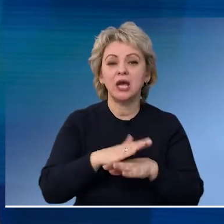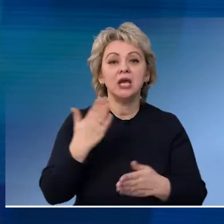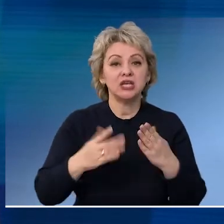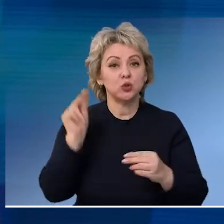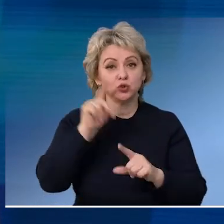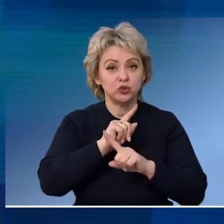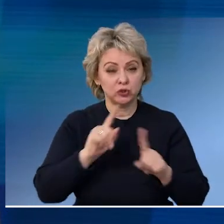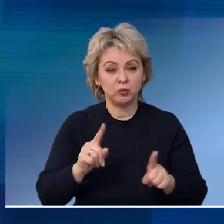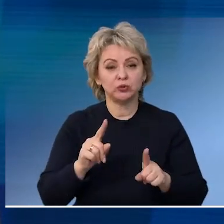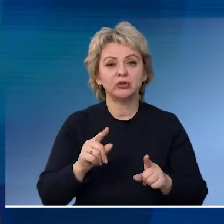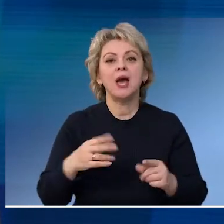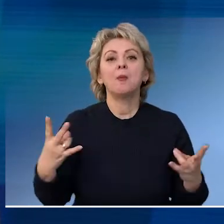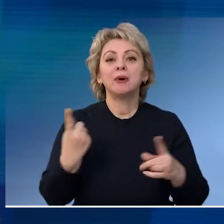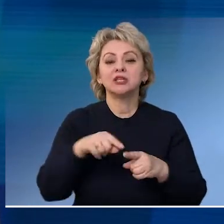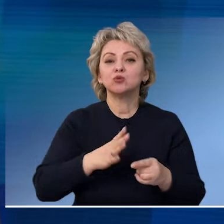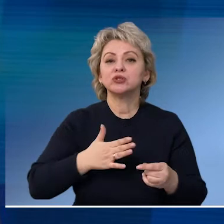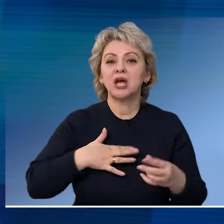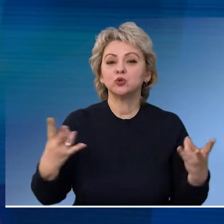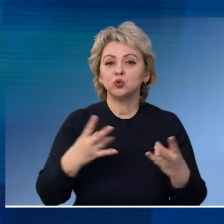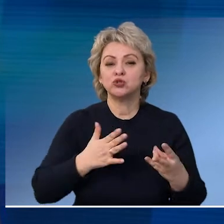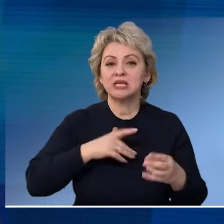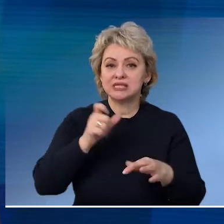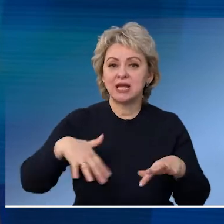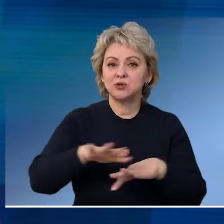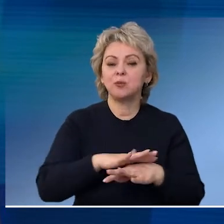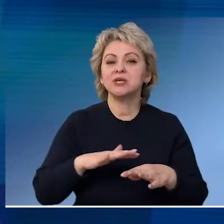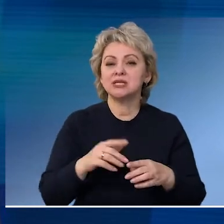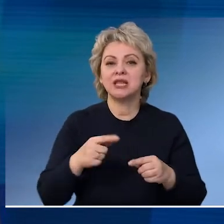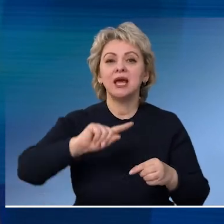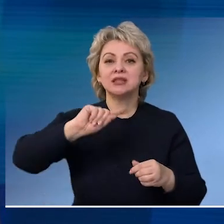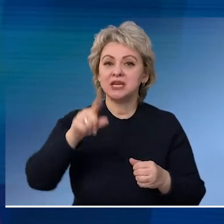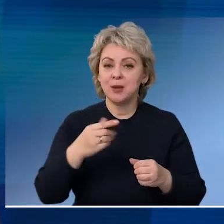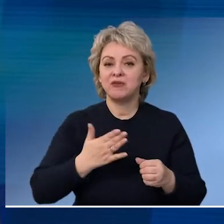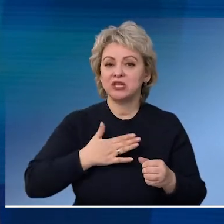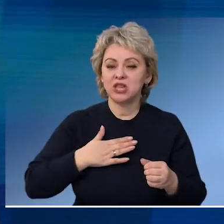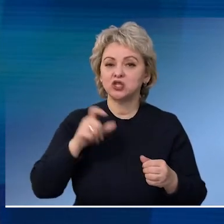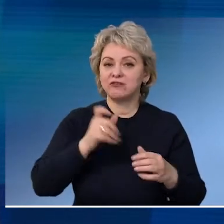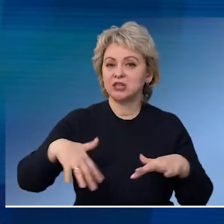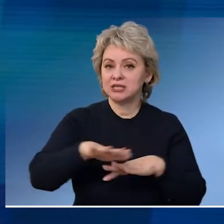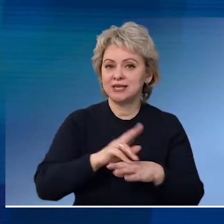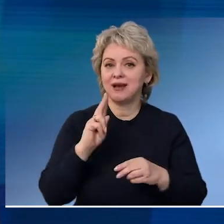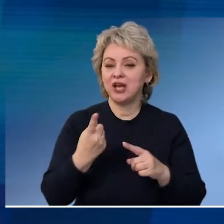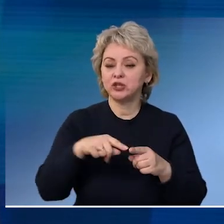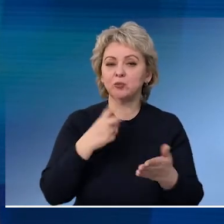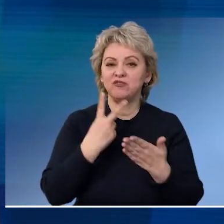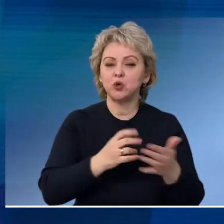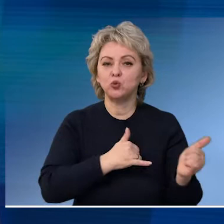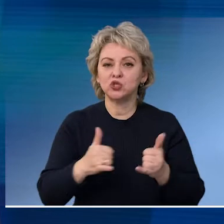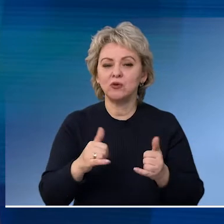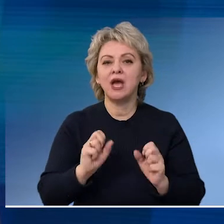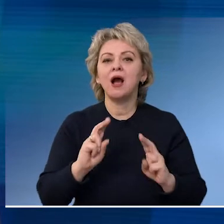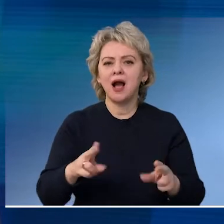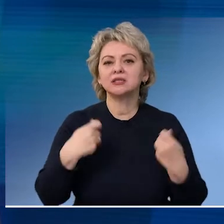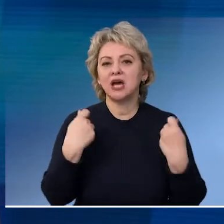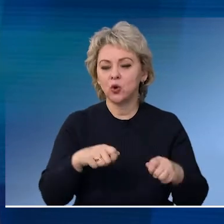будучи профессионалами, да, потому что спрос нашего населения, потребность нашего населения, требования нашего населения к этим видам